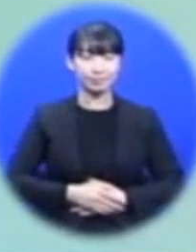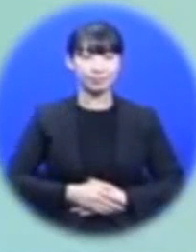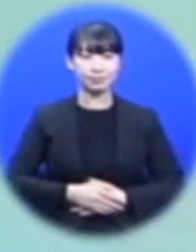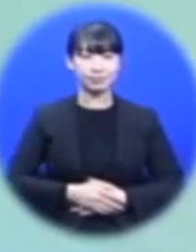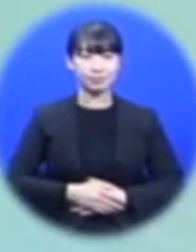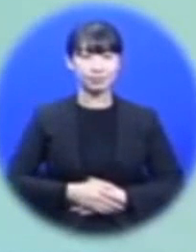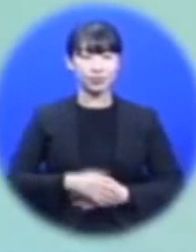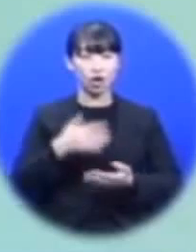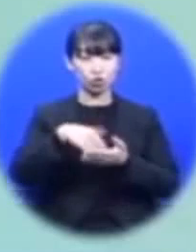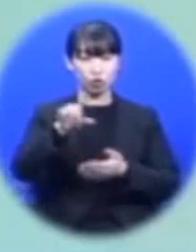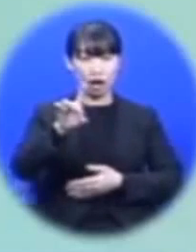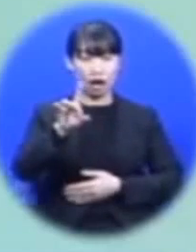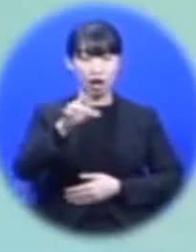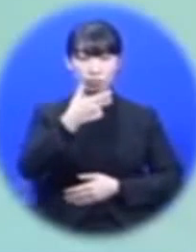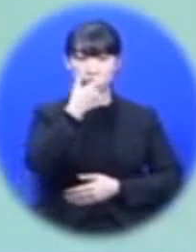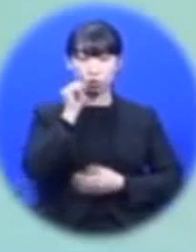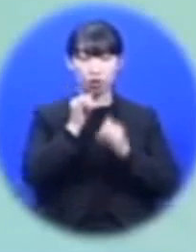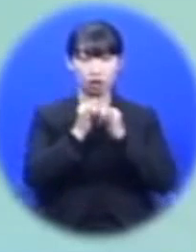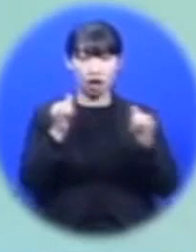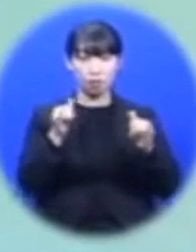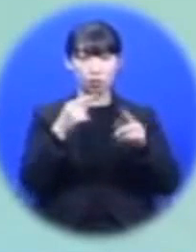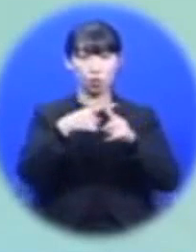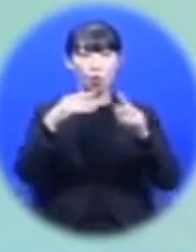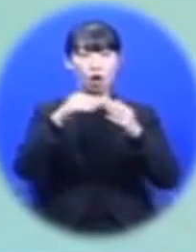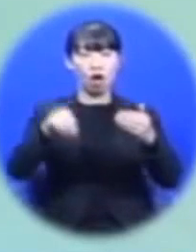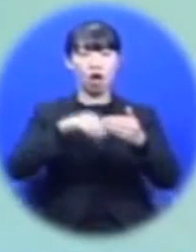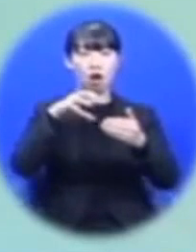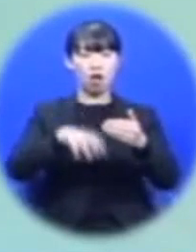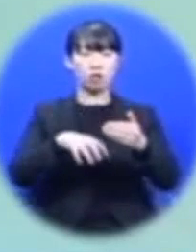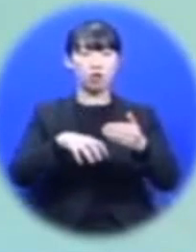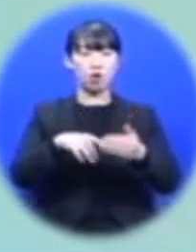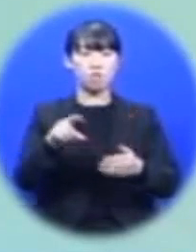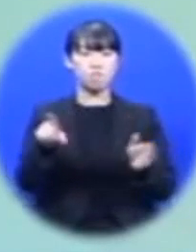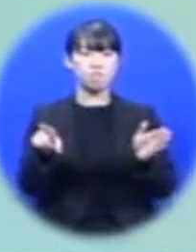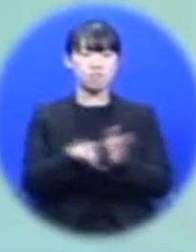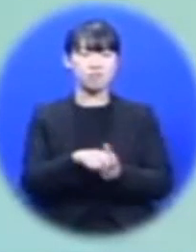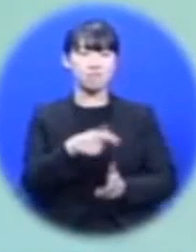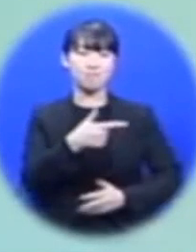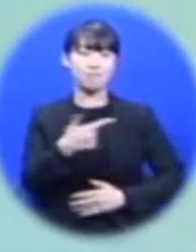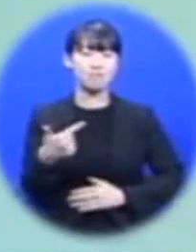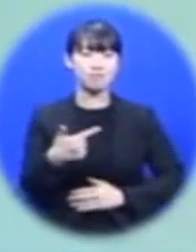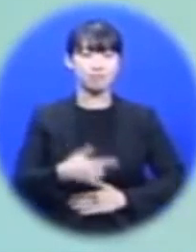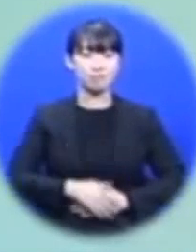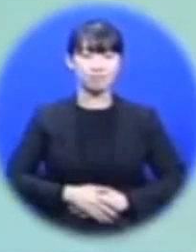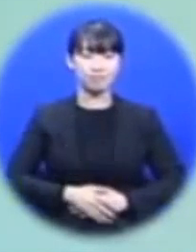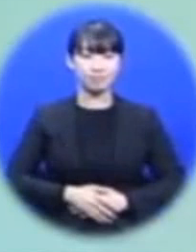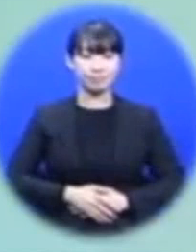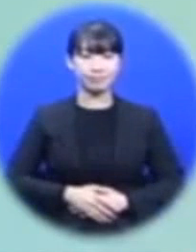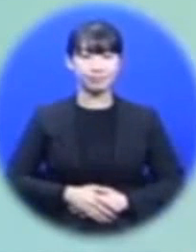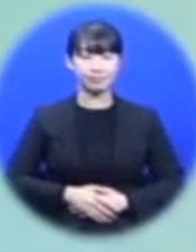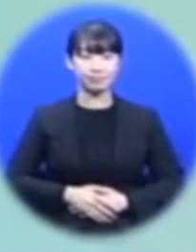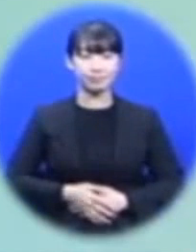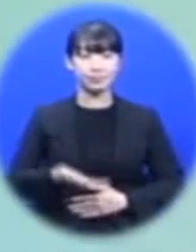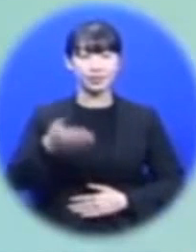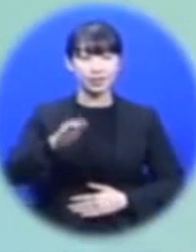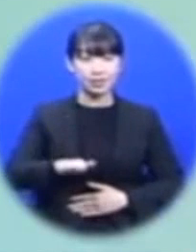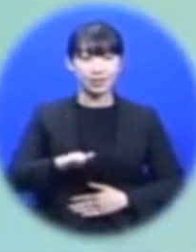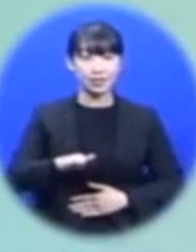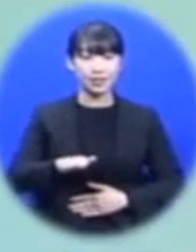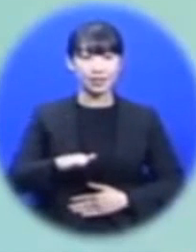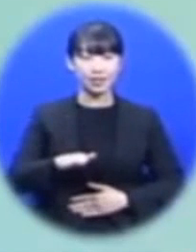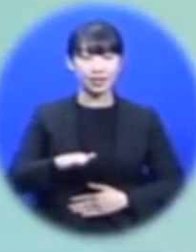정말 교회 안에서 대단한 믿음을 가진 사람 한 가지만 부족하대 저 사람은 그런데 그 사람은